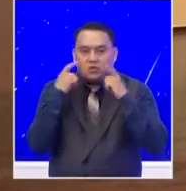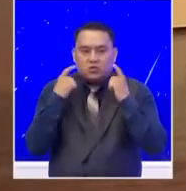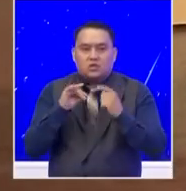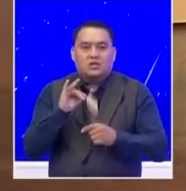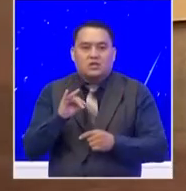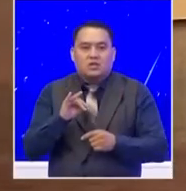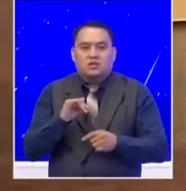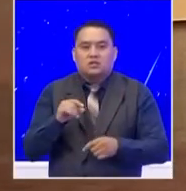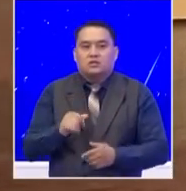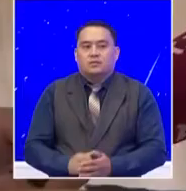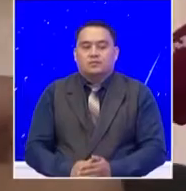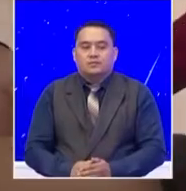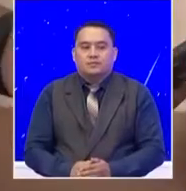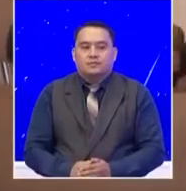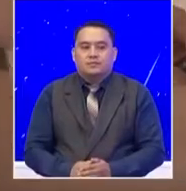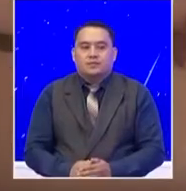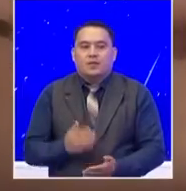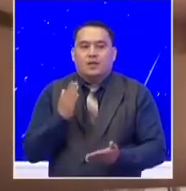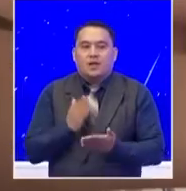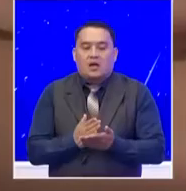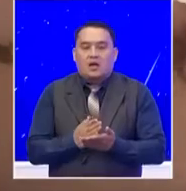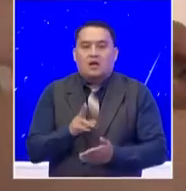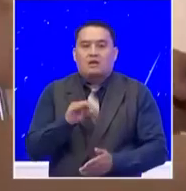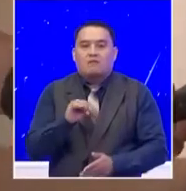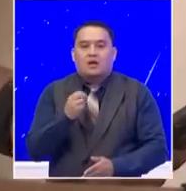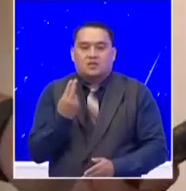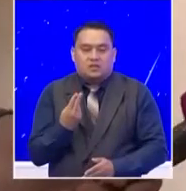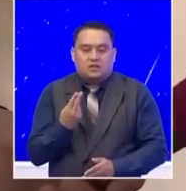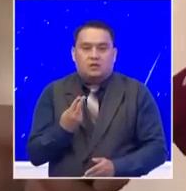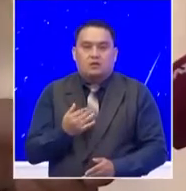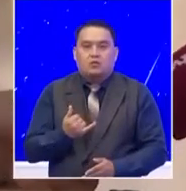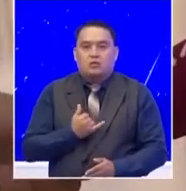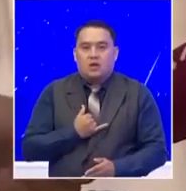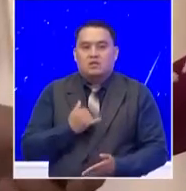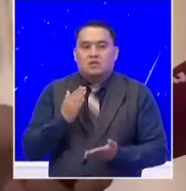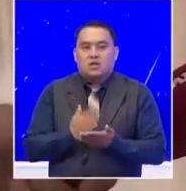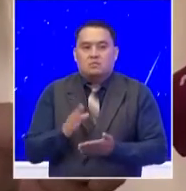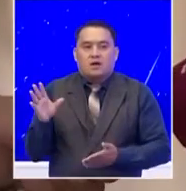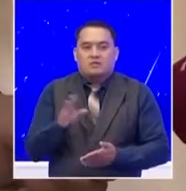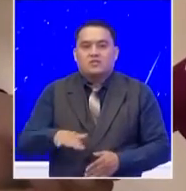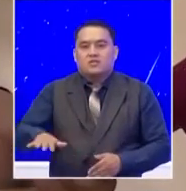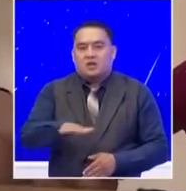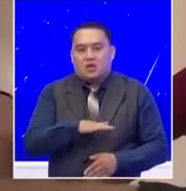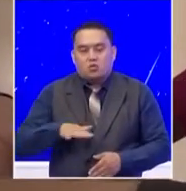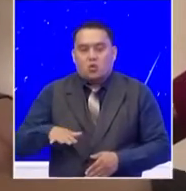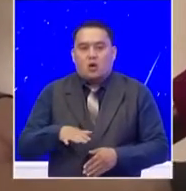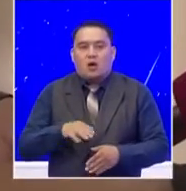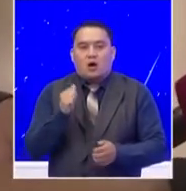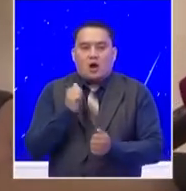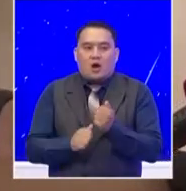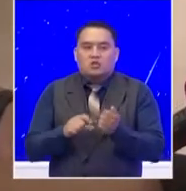и санитайзеры. Есть переносная кварцевая лампа, которую мы носим по всей территории и обрабатываем